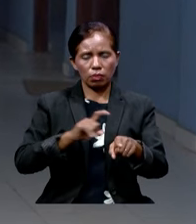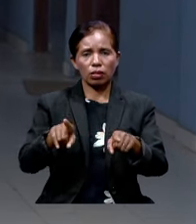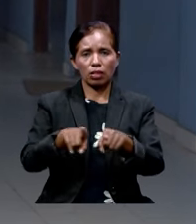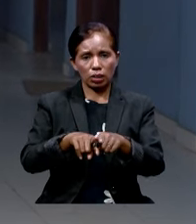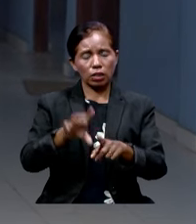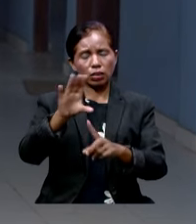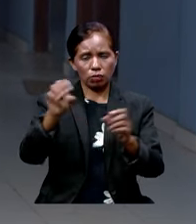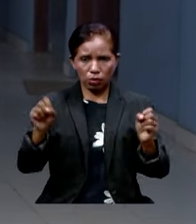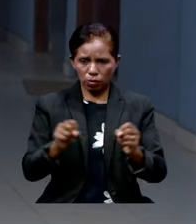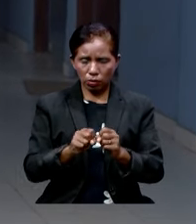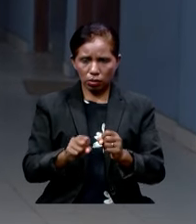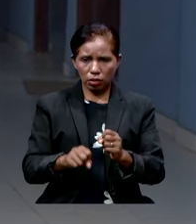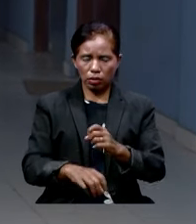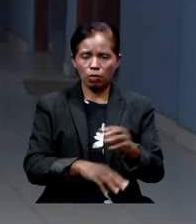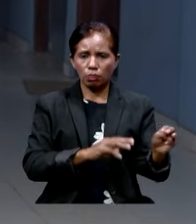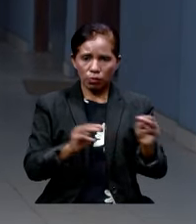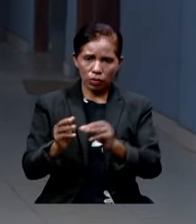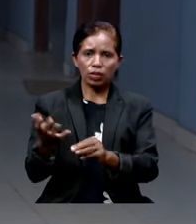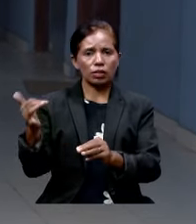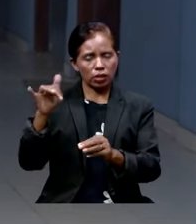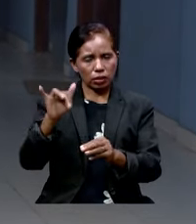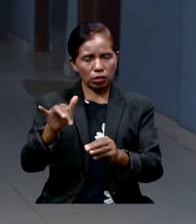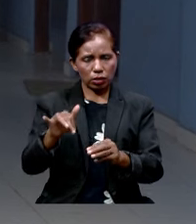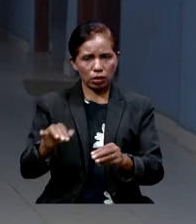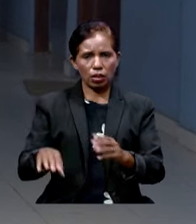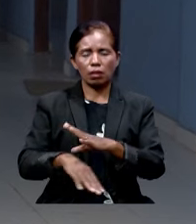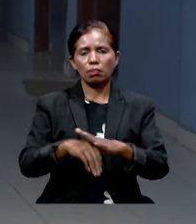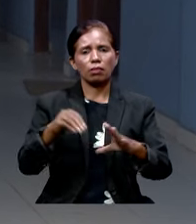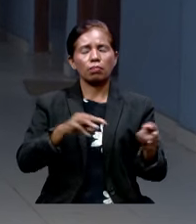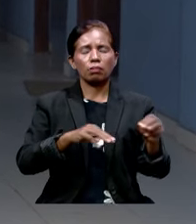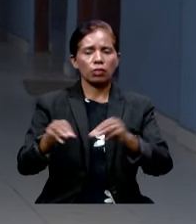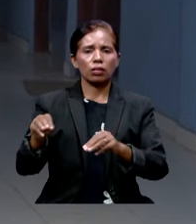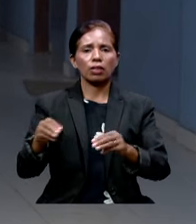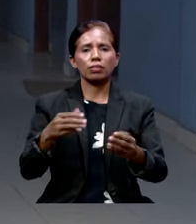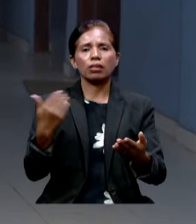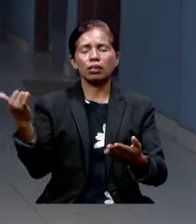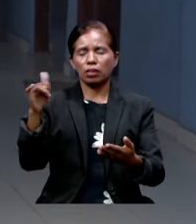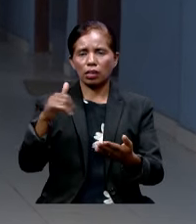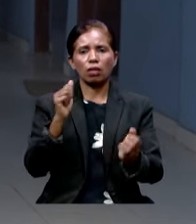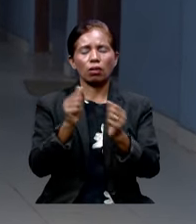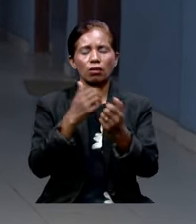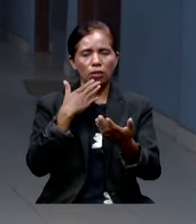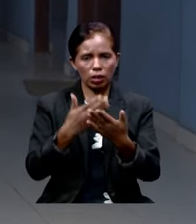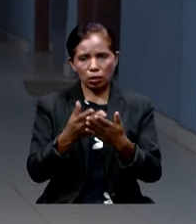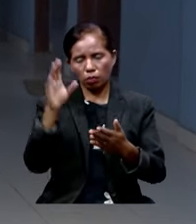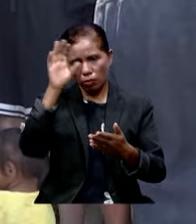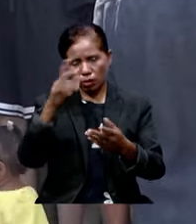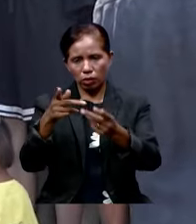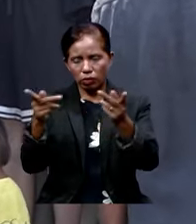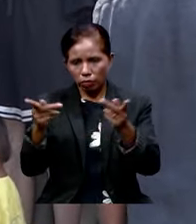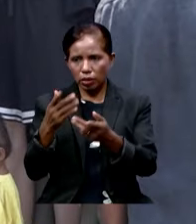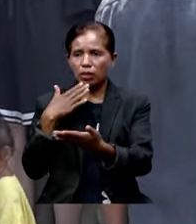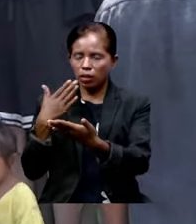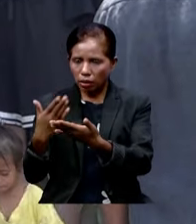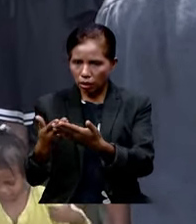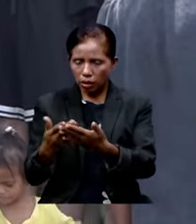bahira asai sira mos asai hene suin hotete kata asai honikdu. Bahira ne ve maka sai bahare lai fatim bab para asai sira mos bahela par sebel